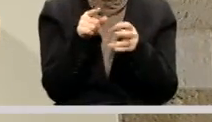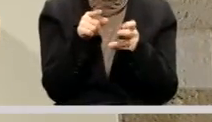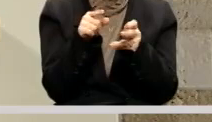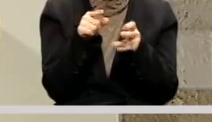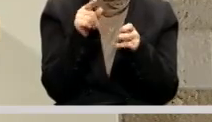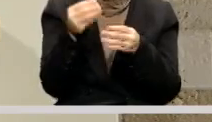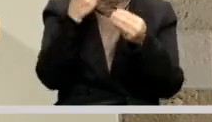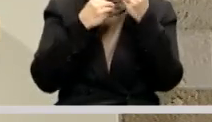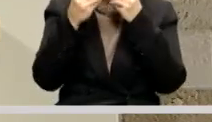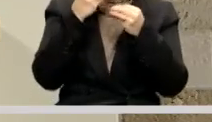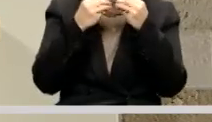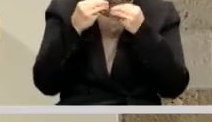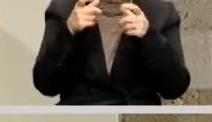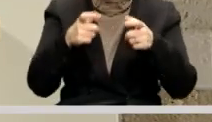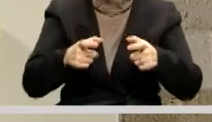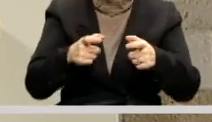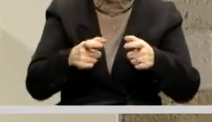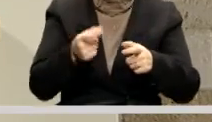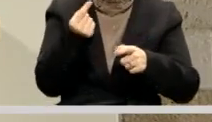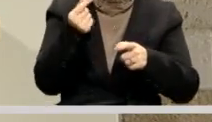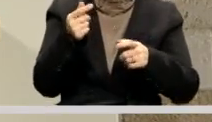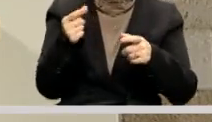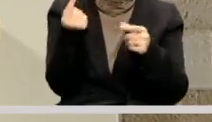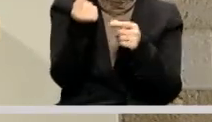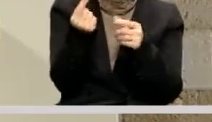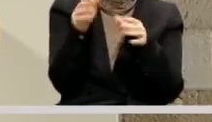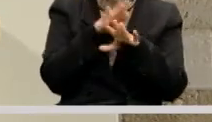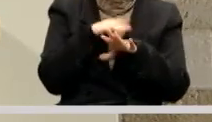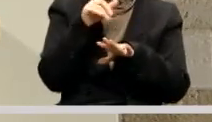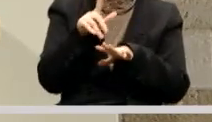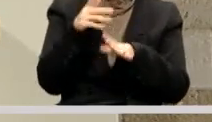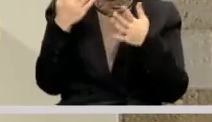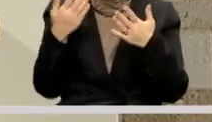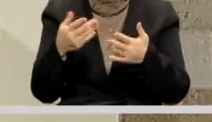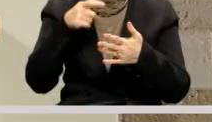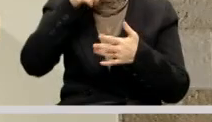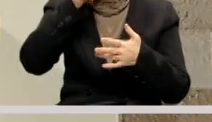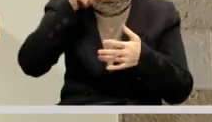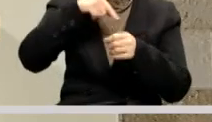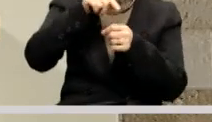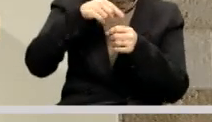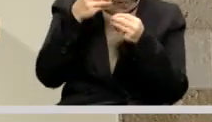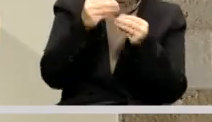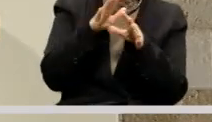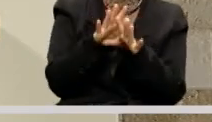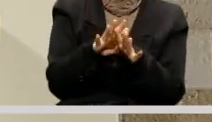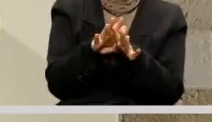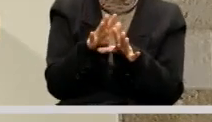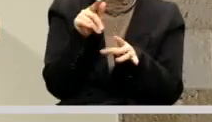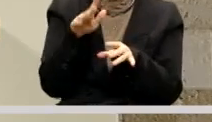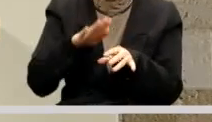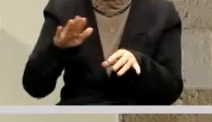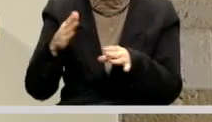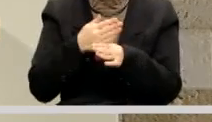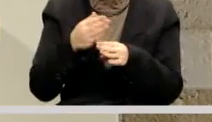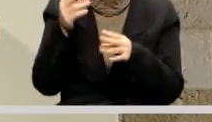Dolayısıyla beslenme porsiyonlarını çocuklarda kısıtladığımızda zaten çay kahve vermiyoruz. Zaten uyarıcı herhangi bir şey vermiyoruz. Bu çocuk neden